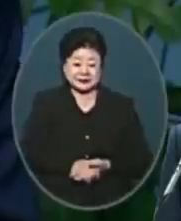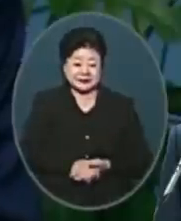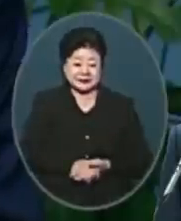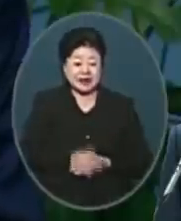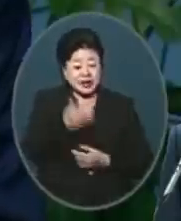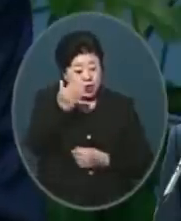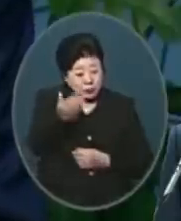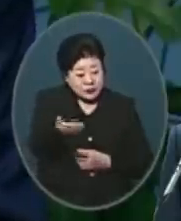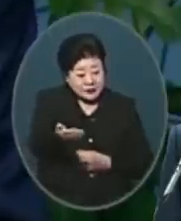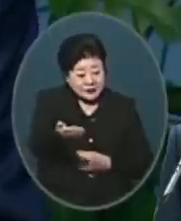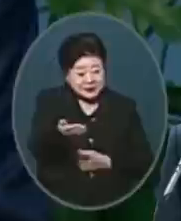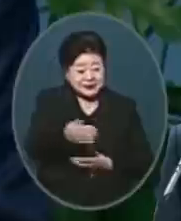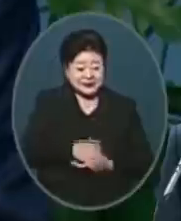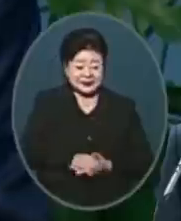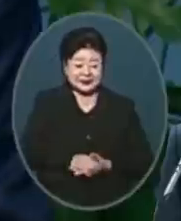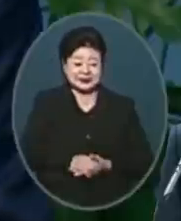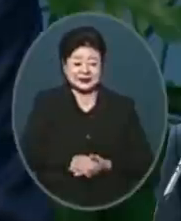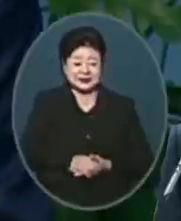여러분